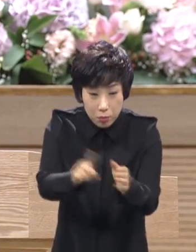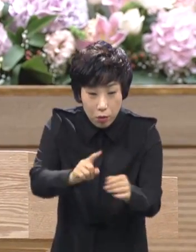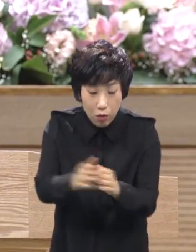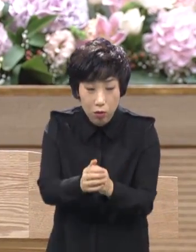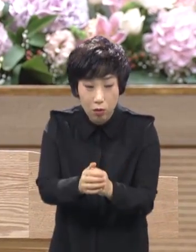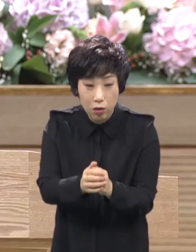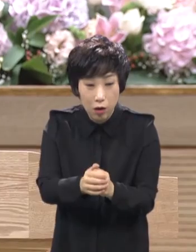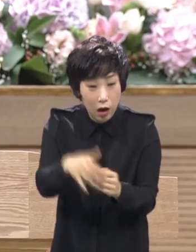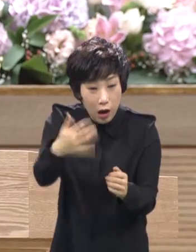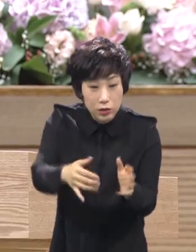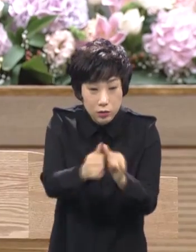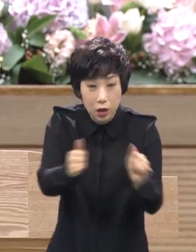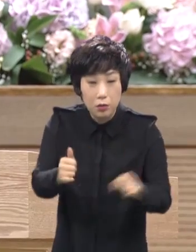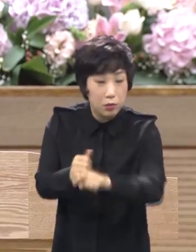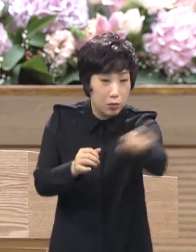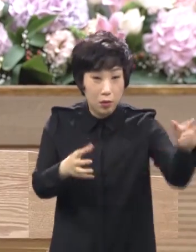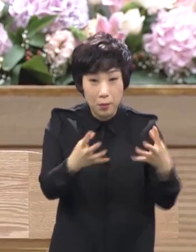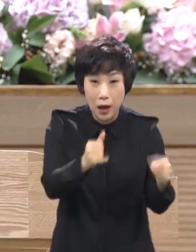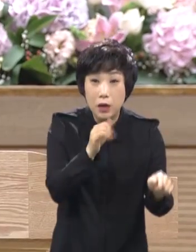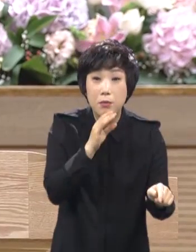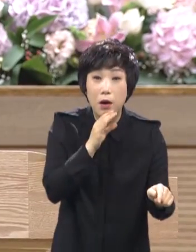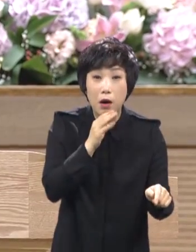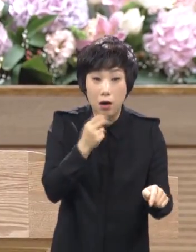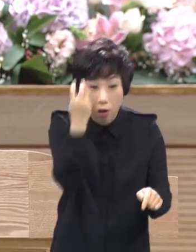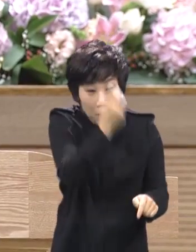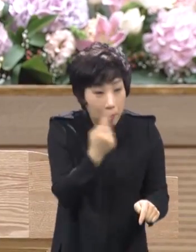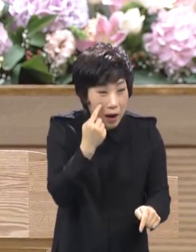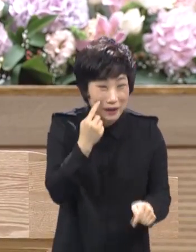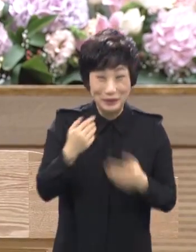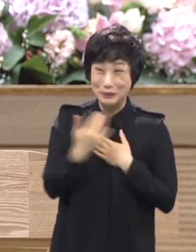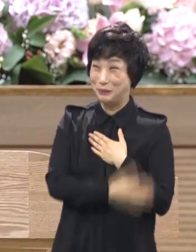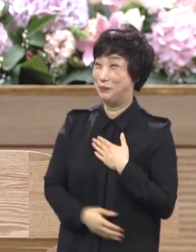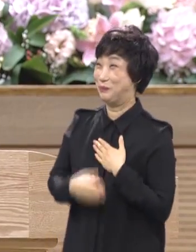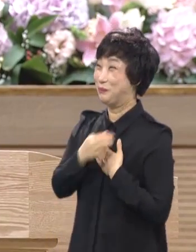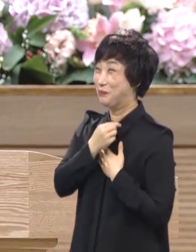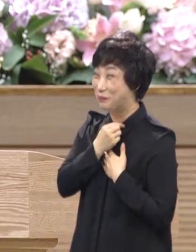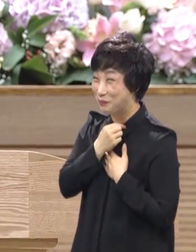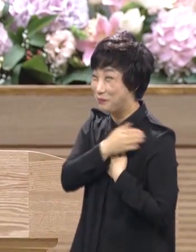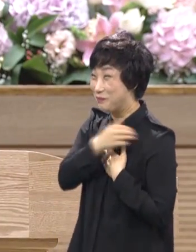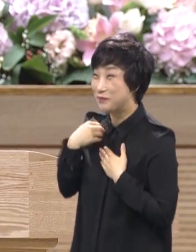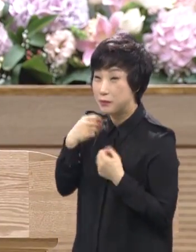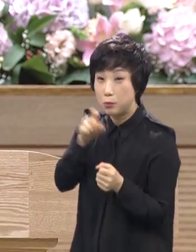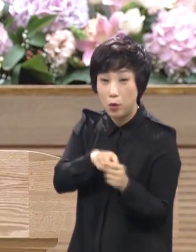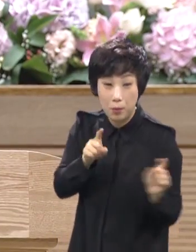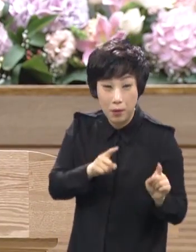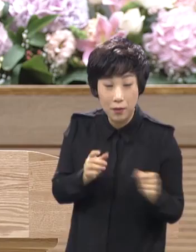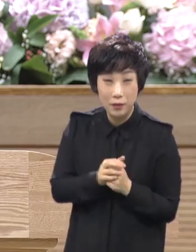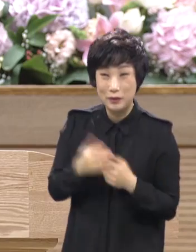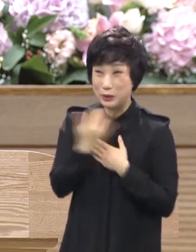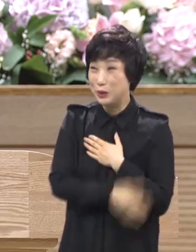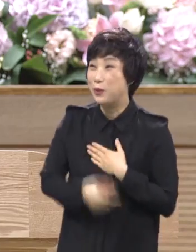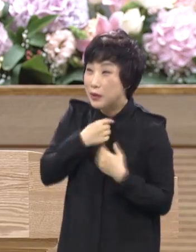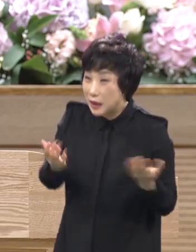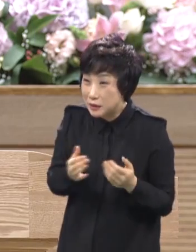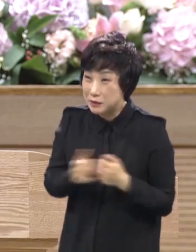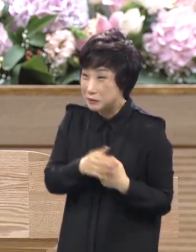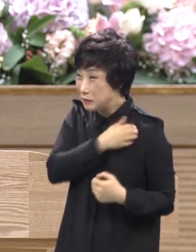보면 내 육신의 요구를 충족시키나, 육신이 원하는 것을